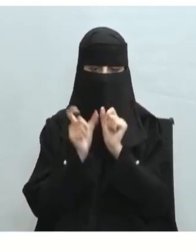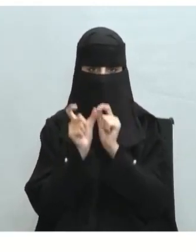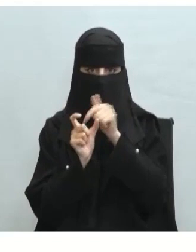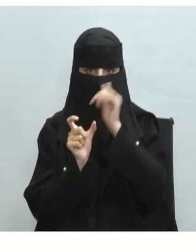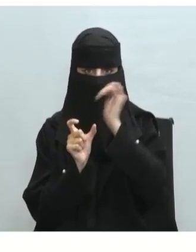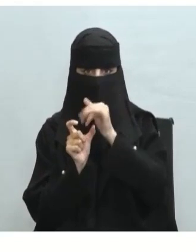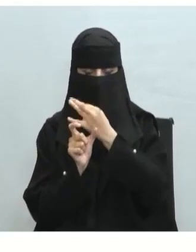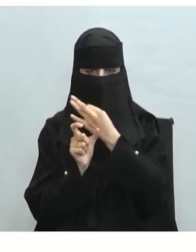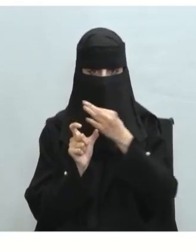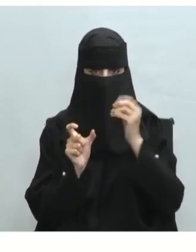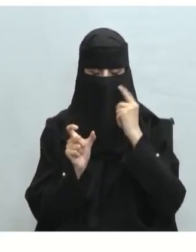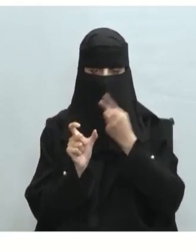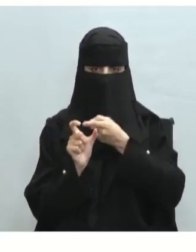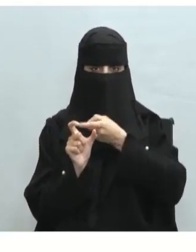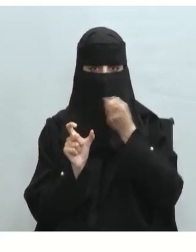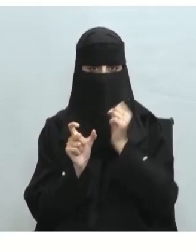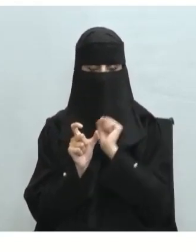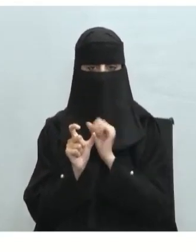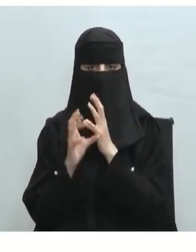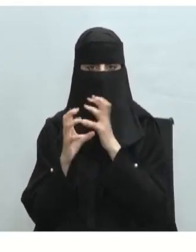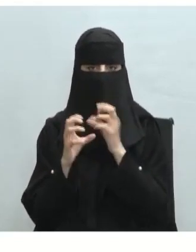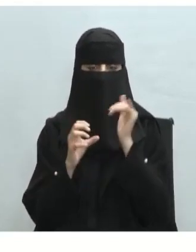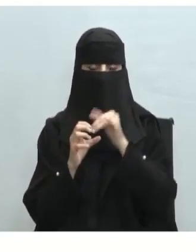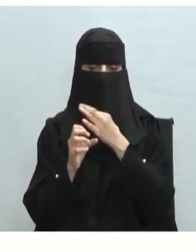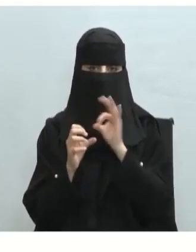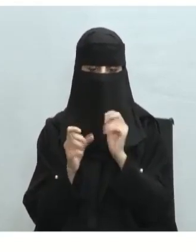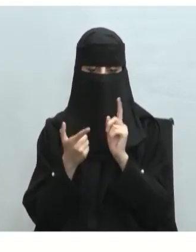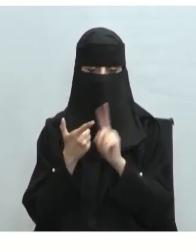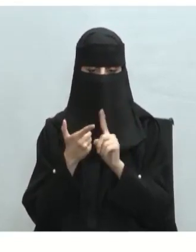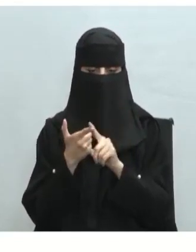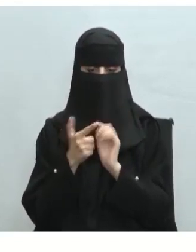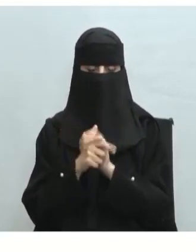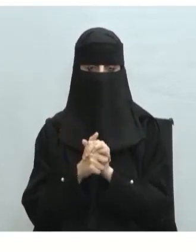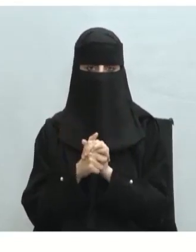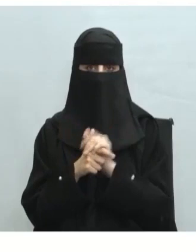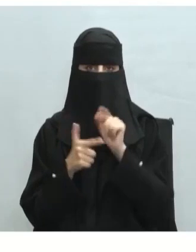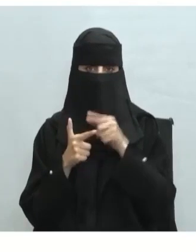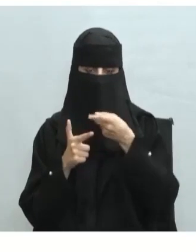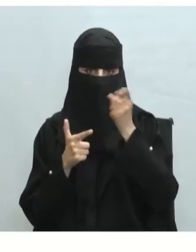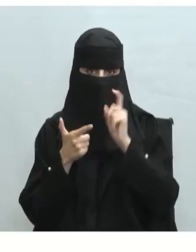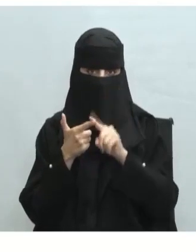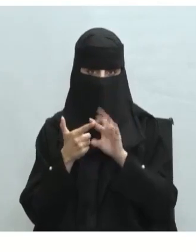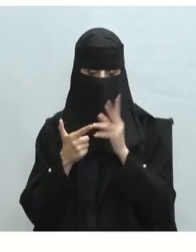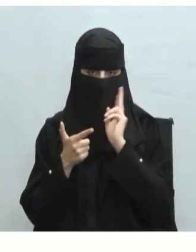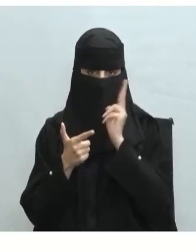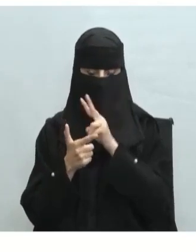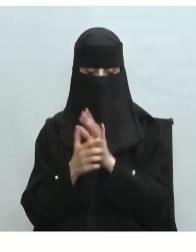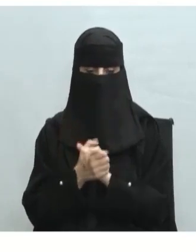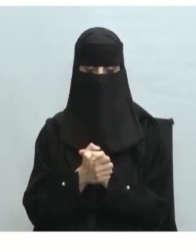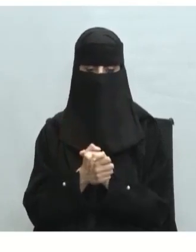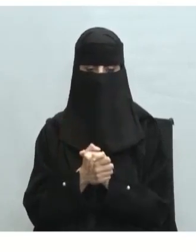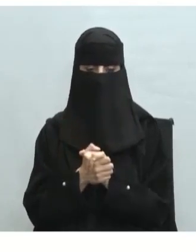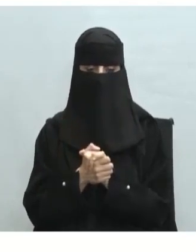الحرفي هو التعرف على معاني المفردات معجميه وال الاصطلاحيه وتحديد التفاصيل وتذكرها وتعرف على الافكار مصرح بها في النص الى اخره